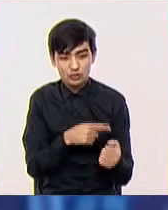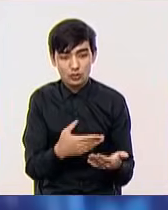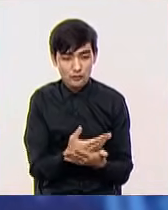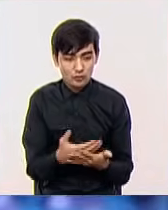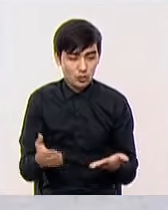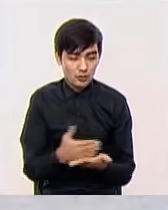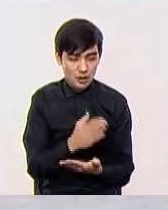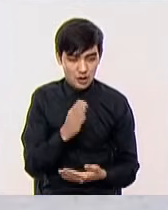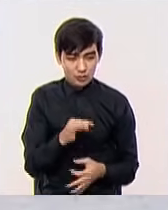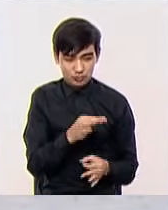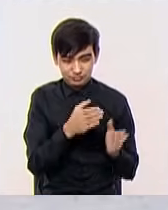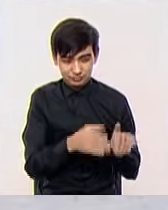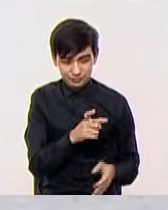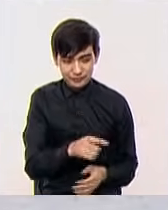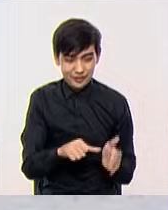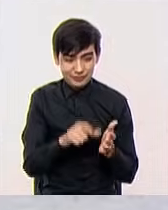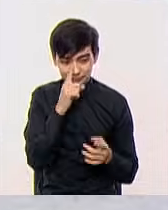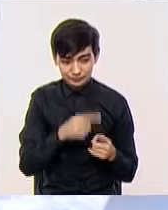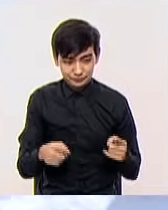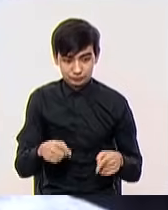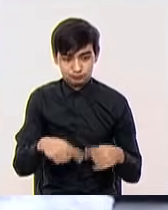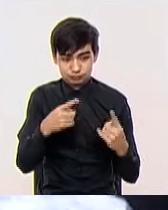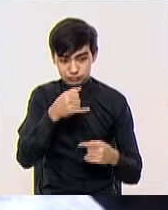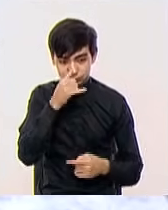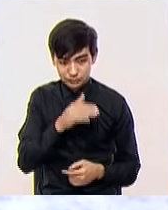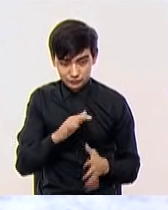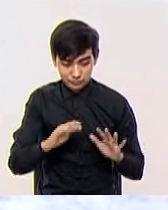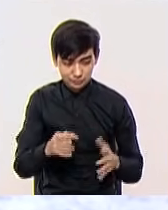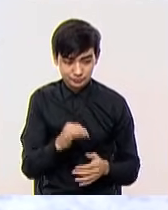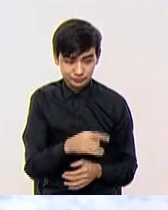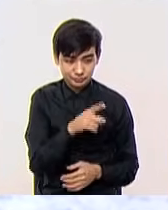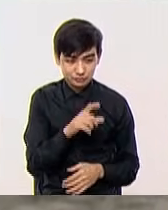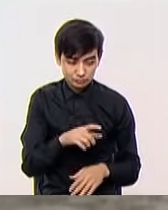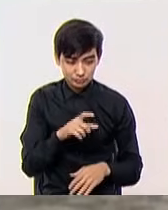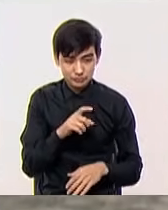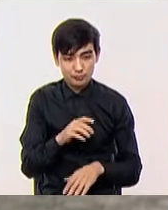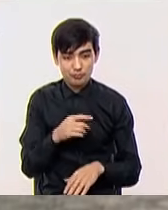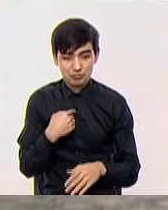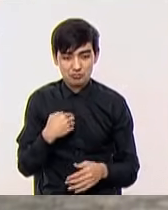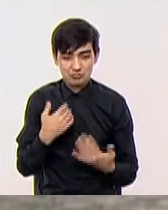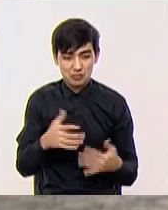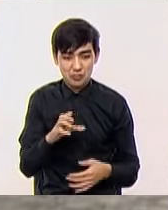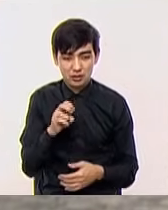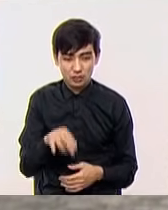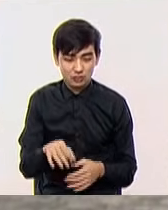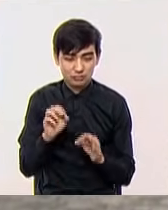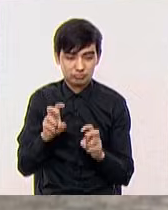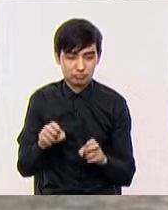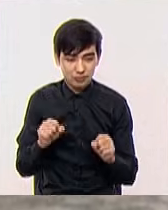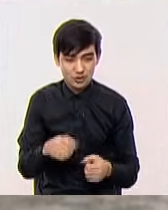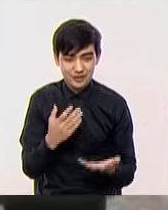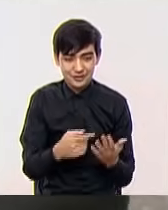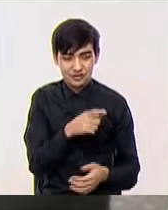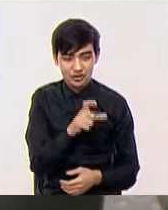ақпараты жойылады. Алайда 6 ай ішінде жағдай жақсармаса, борышкер банкрот деп жарияланады. Банкрот болған азаматтың